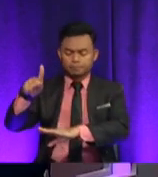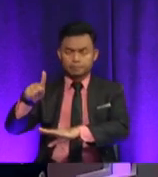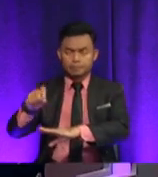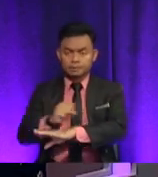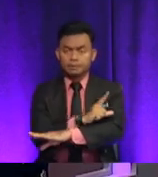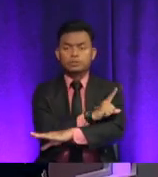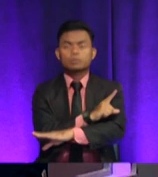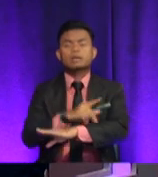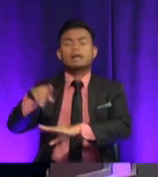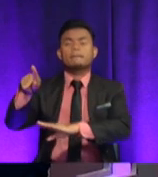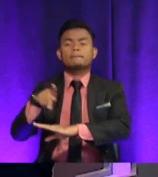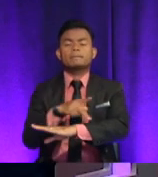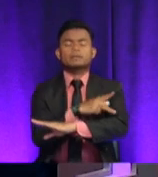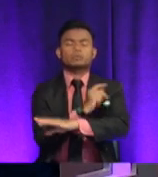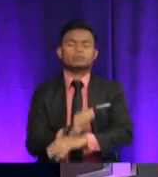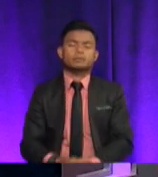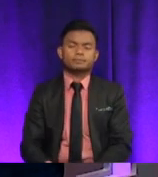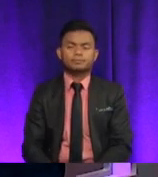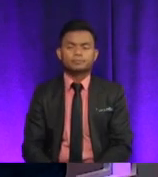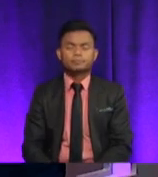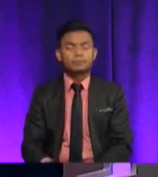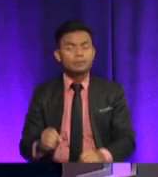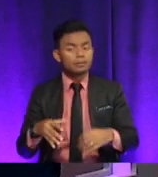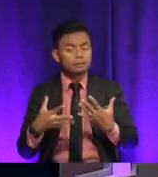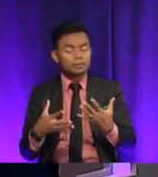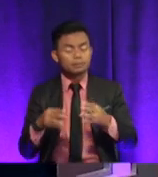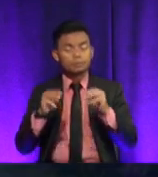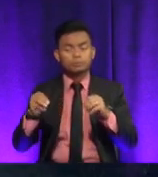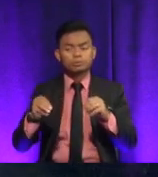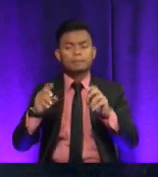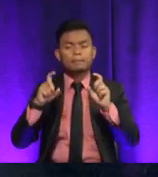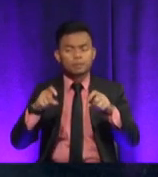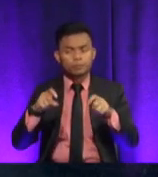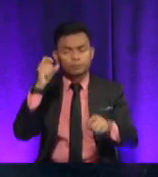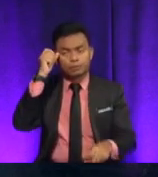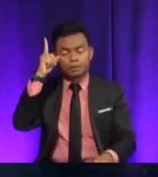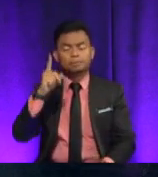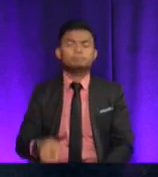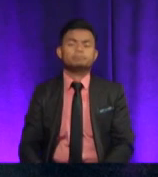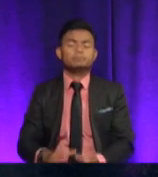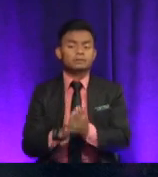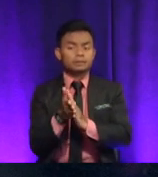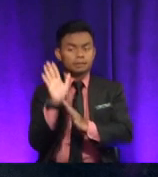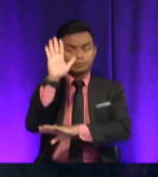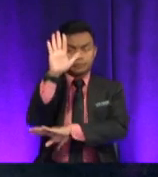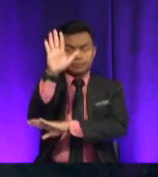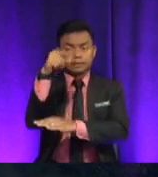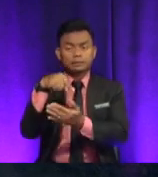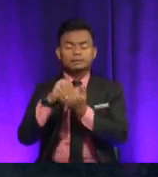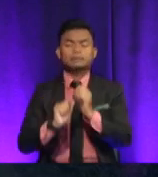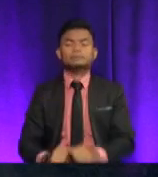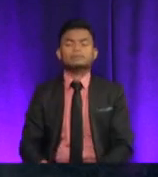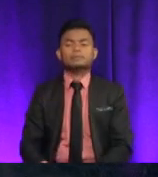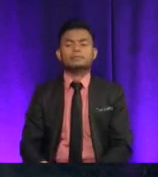pengenalan Oke bentuk syair Bagaimana murid-murid perlu paham di situ Oke jadi pada petang ini pada petang ini